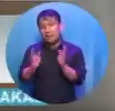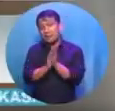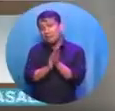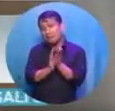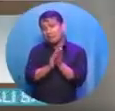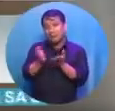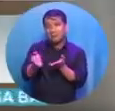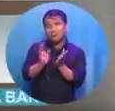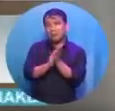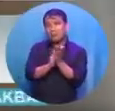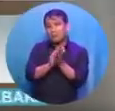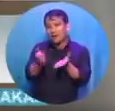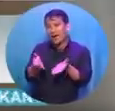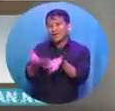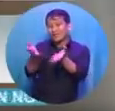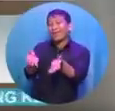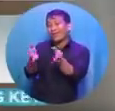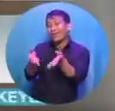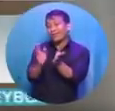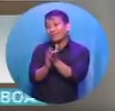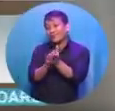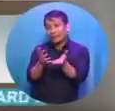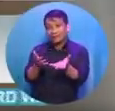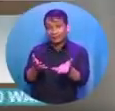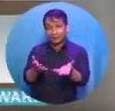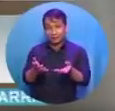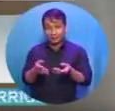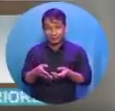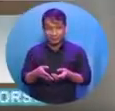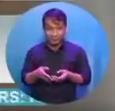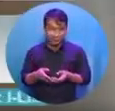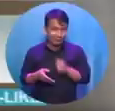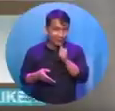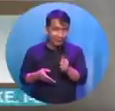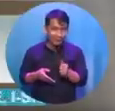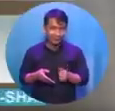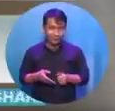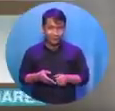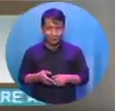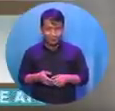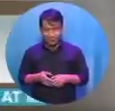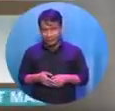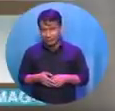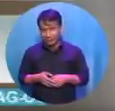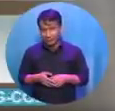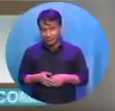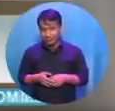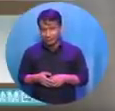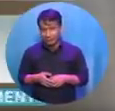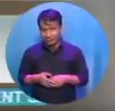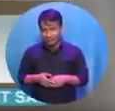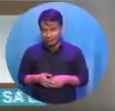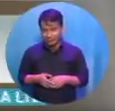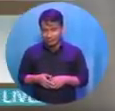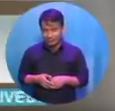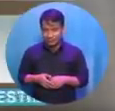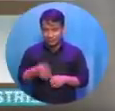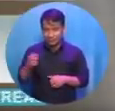Mrs.? At, di ba, pupurihin ka at bibigyan ka ng soft drinks. Hindi niya po kami nahuling magkasama. Ano